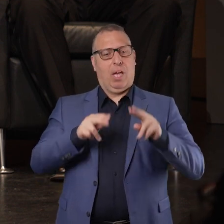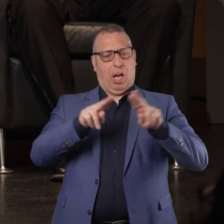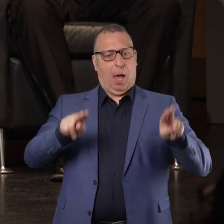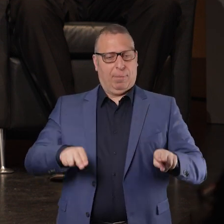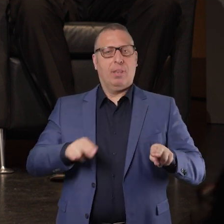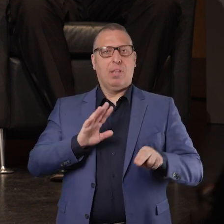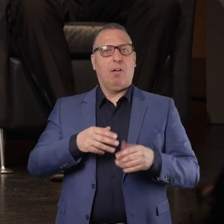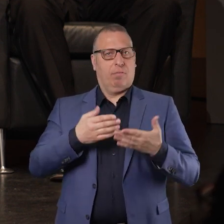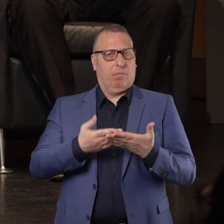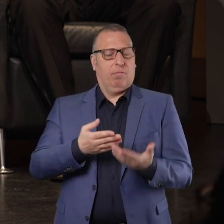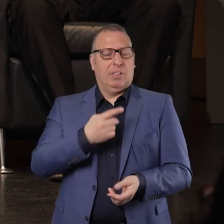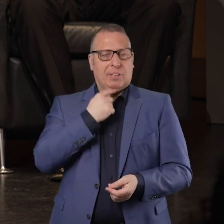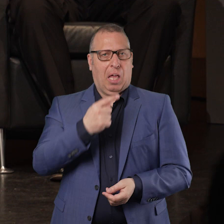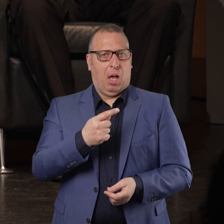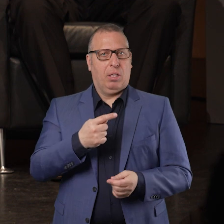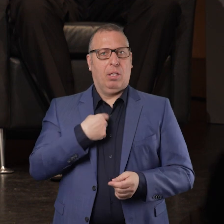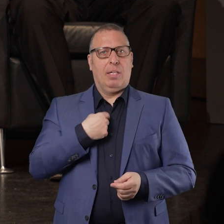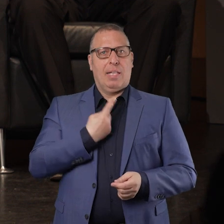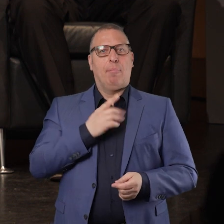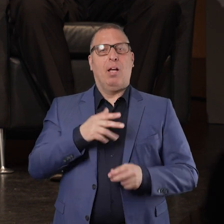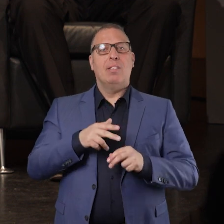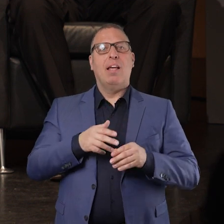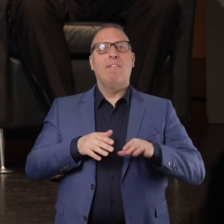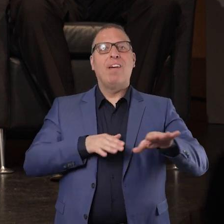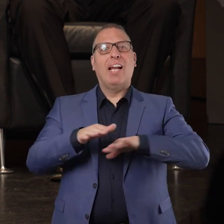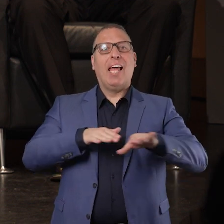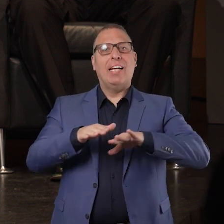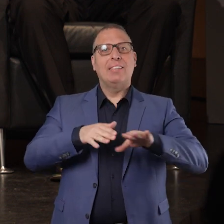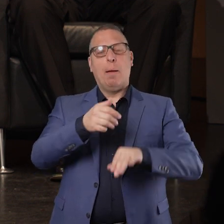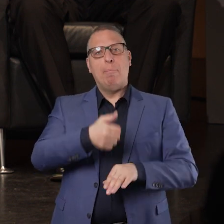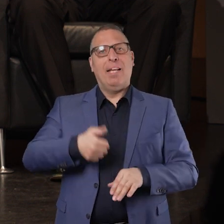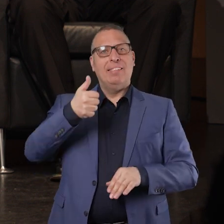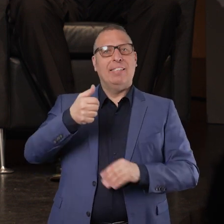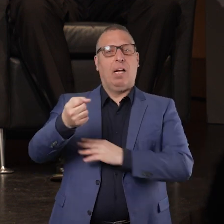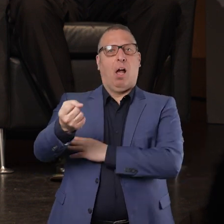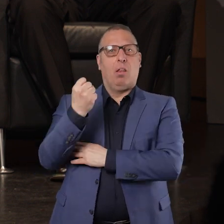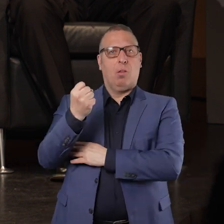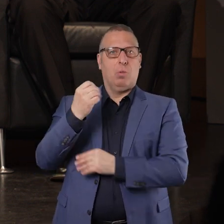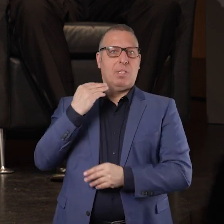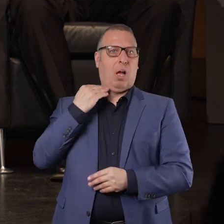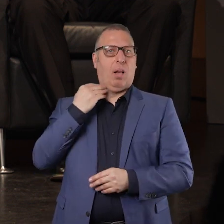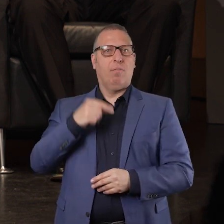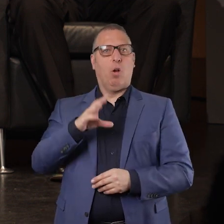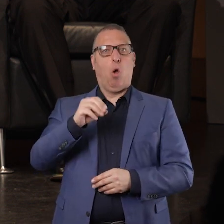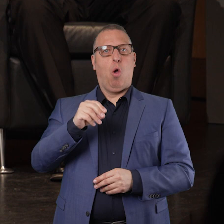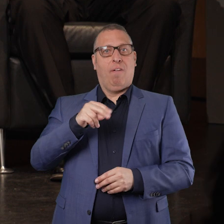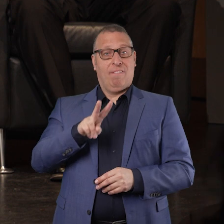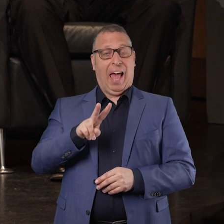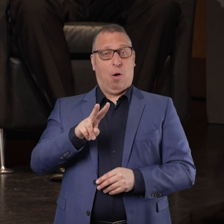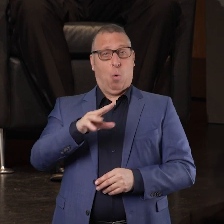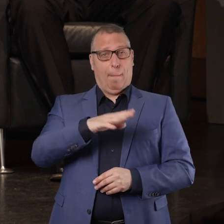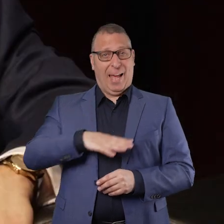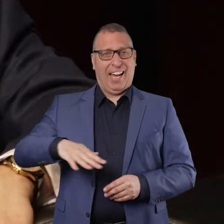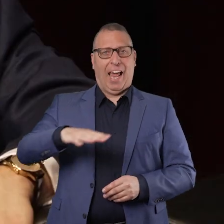einem Rahmen auch ansprechen. Und das sage ich als Verkehrsminister vom Kanton St. Gallen. Im